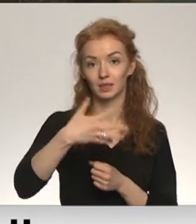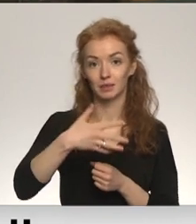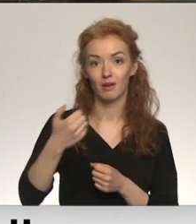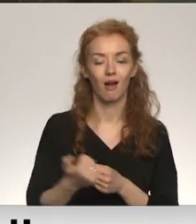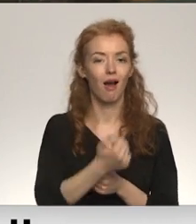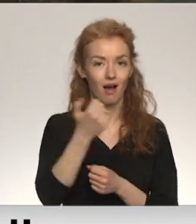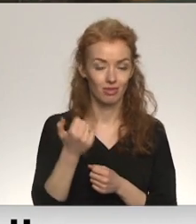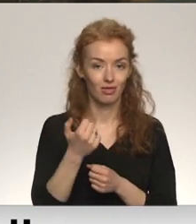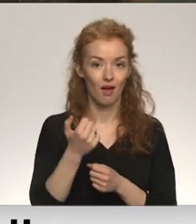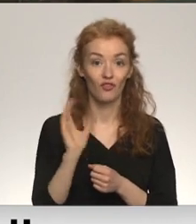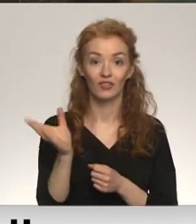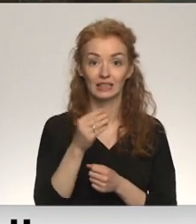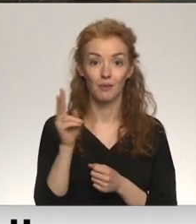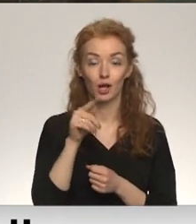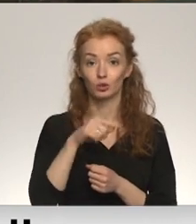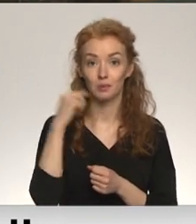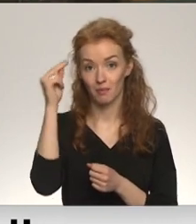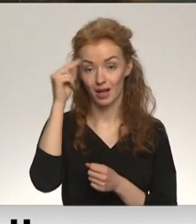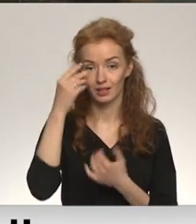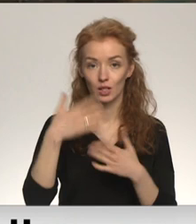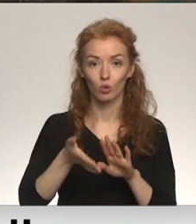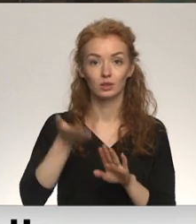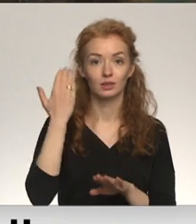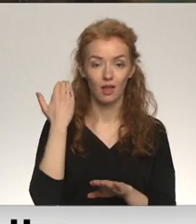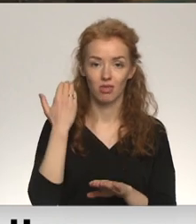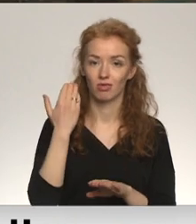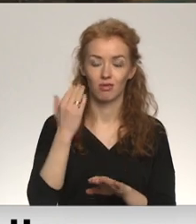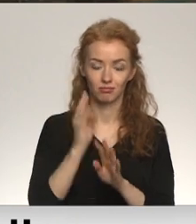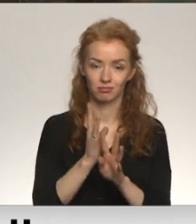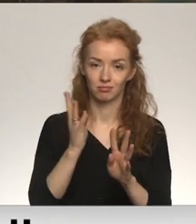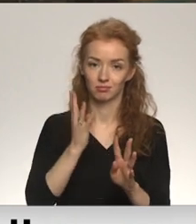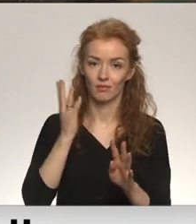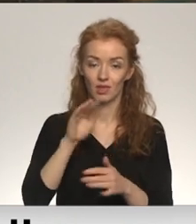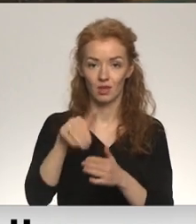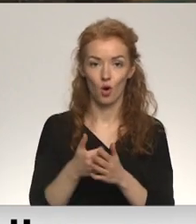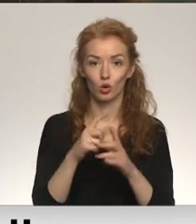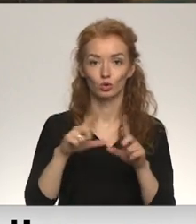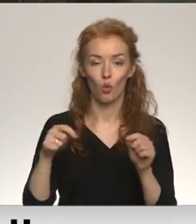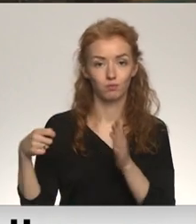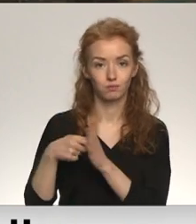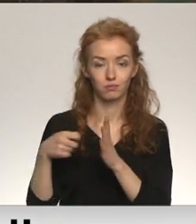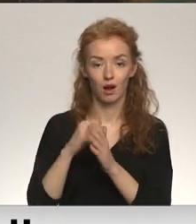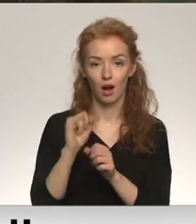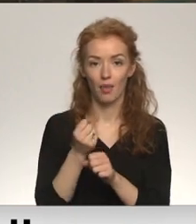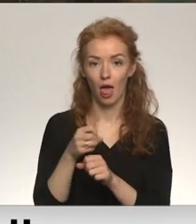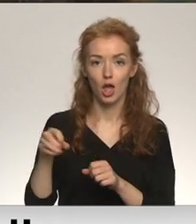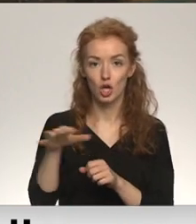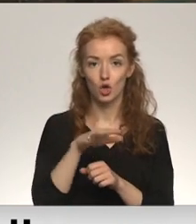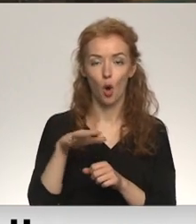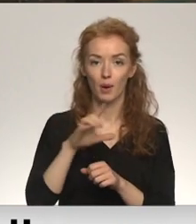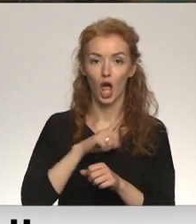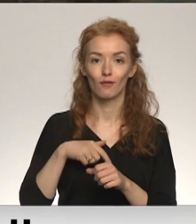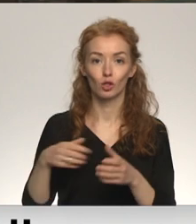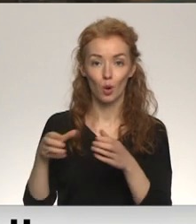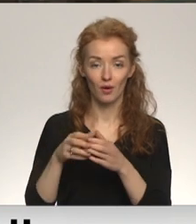1950. Gadā. Visiem, kuri tur vēlas mācīties, jau sen nepietiek vietas. Jaunā skoliņa tiek finansēta gan ar Eiropas latviešu apvienības,